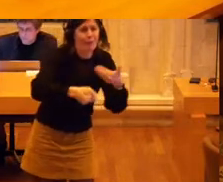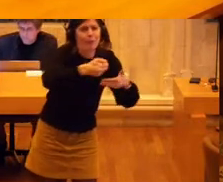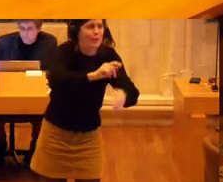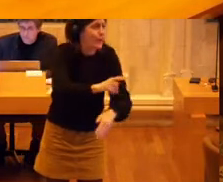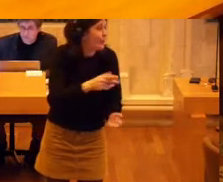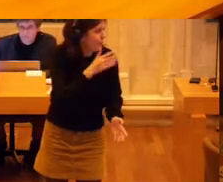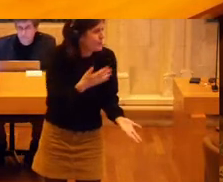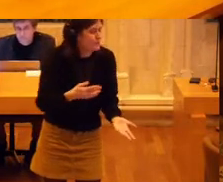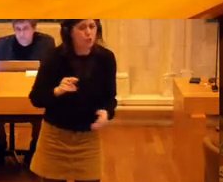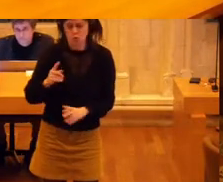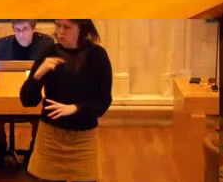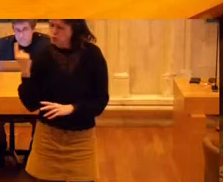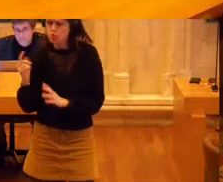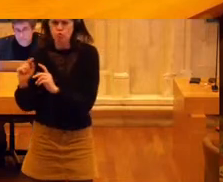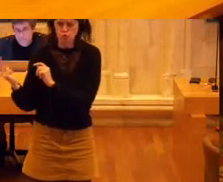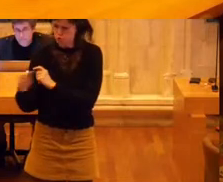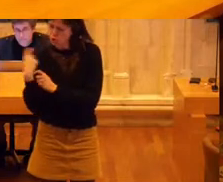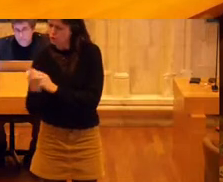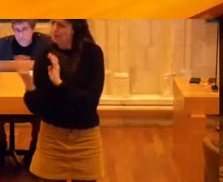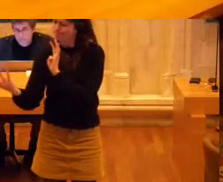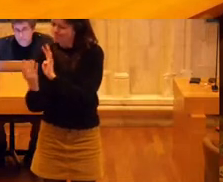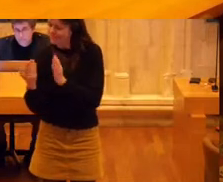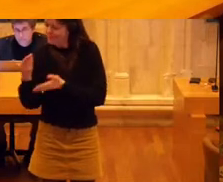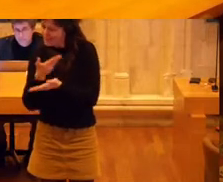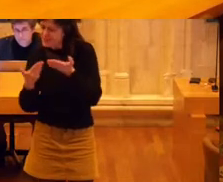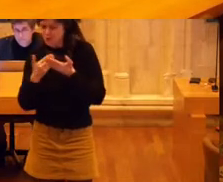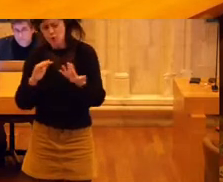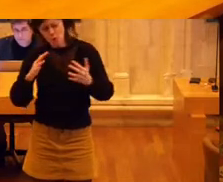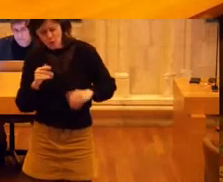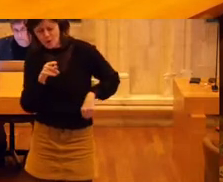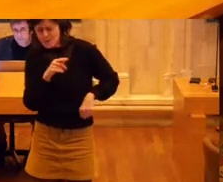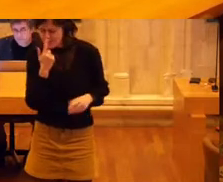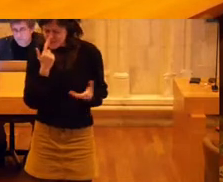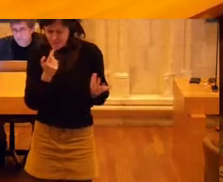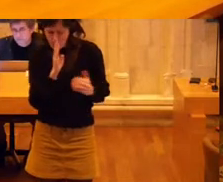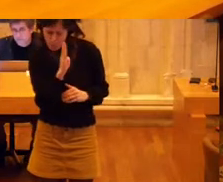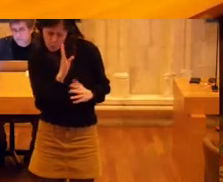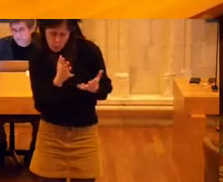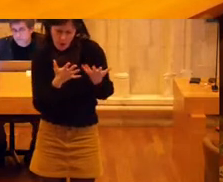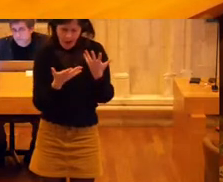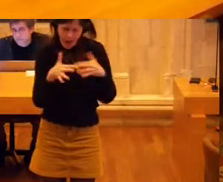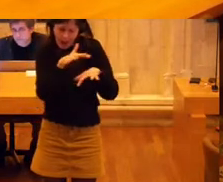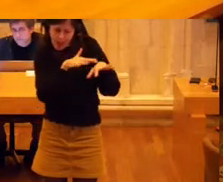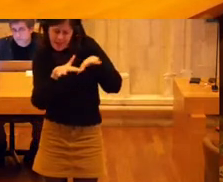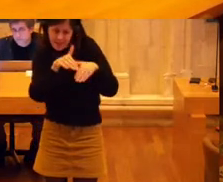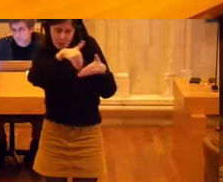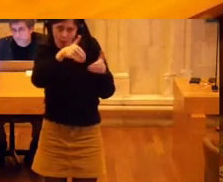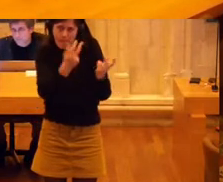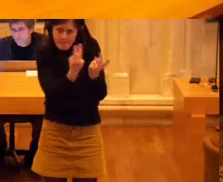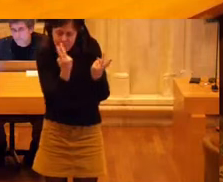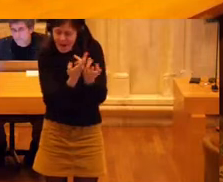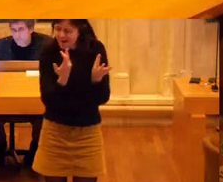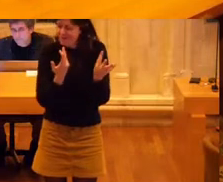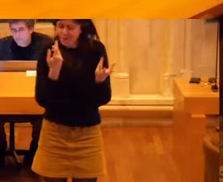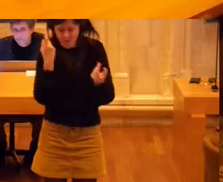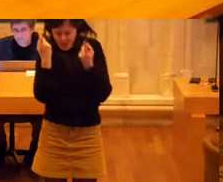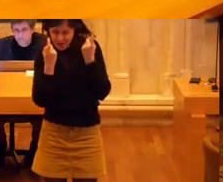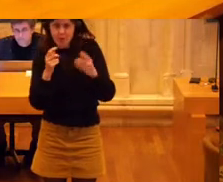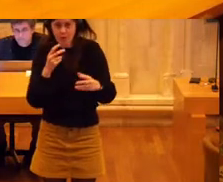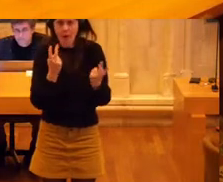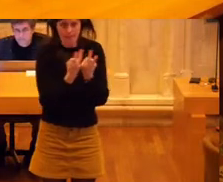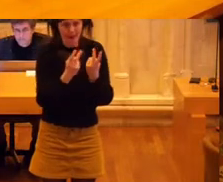souhaitons travailler en ce sens et donc redéfinir, s'il est besoin, les différentes fonctionnalités, l'aménagement de ce parc qui va se voir